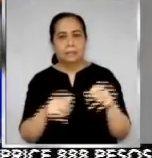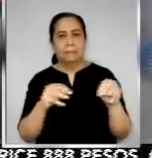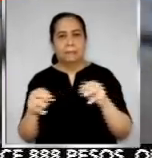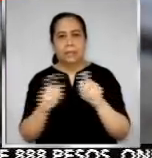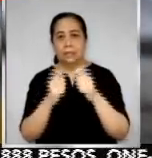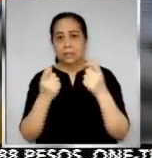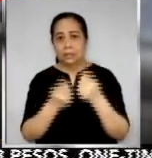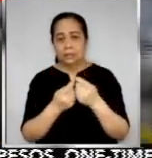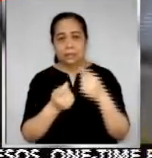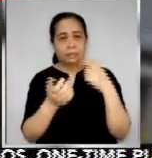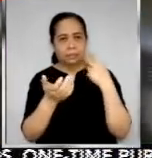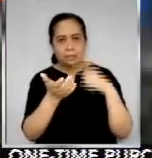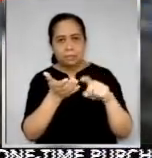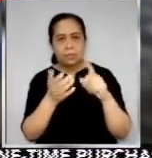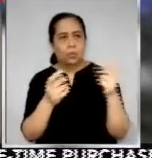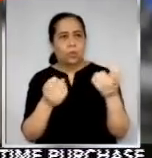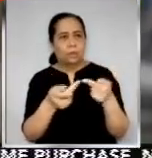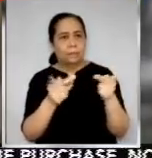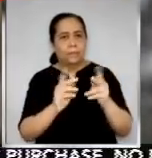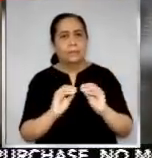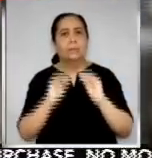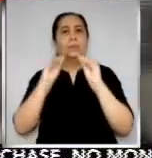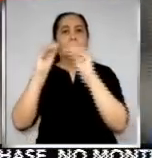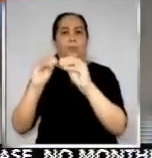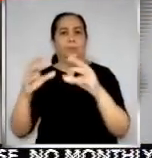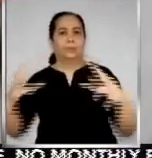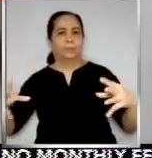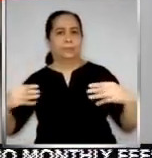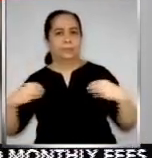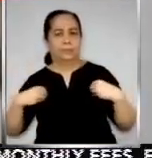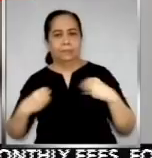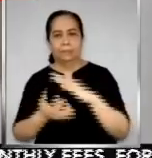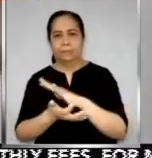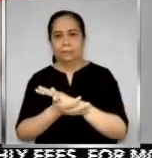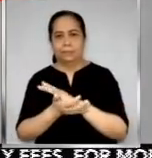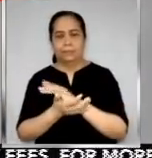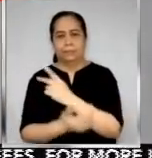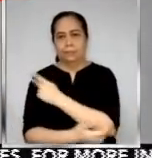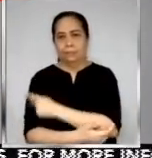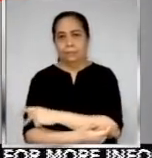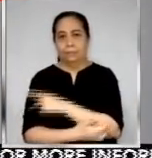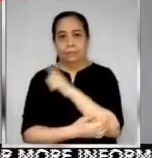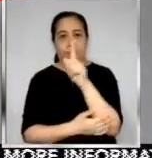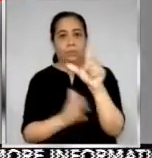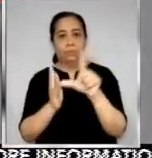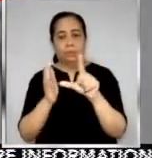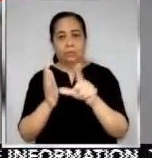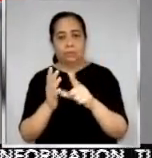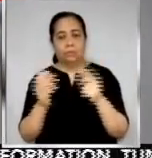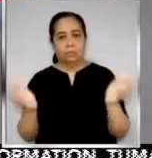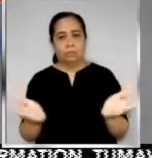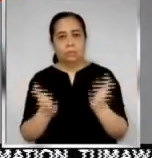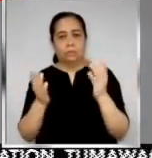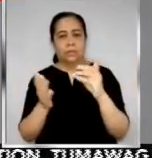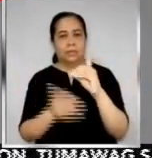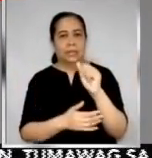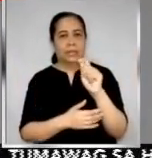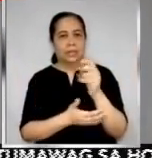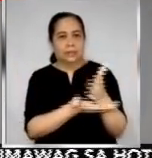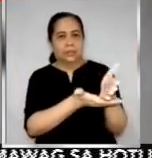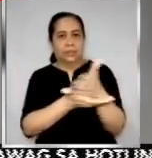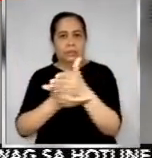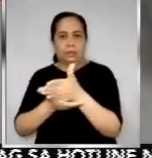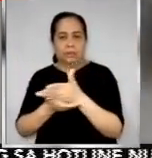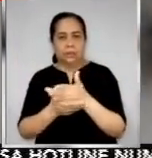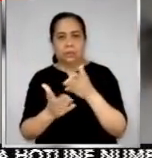kung saang pasilidad pwedeng tanggapin ang COVID patients. Isang batas na magtutulak ng data sharing sa pamamagitan ng